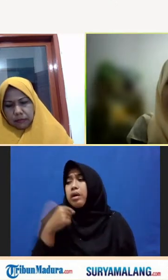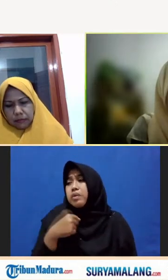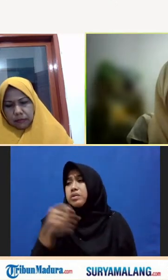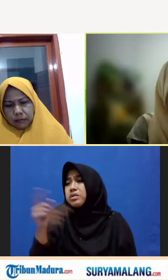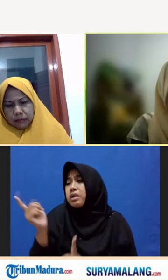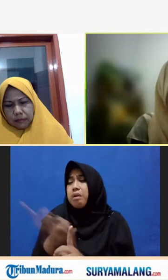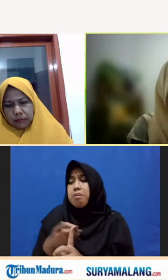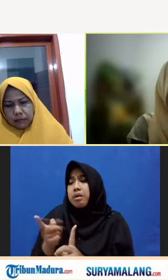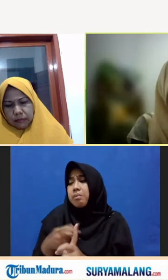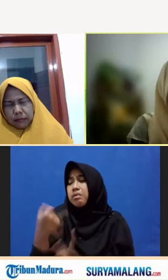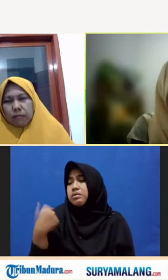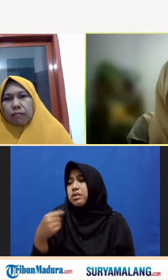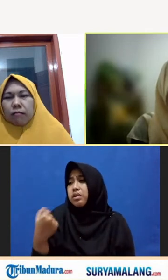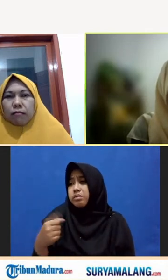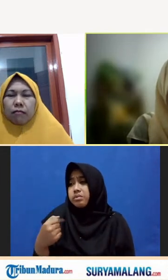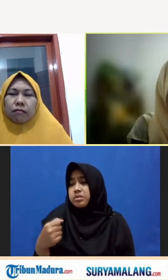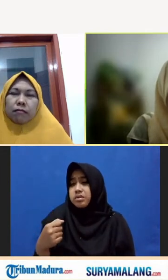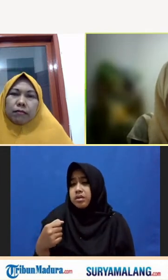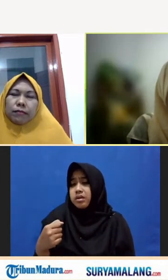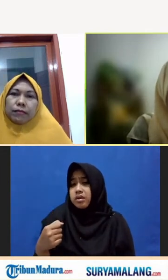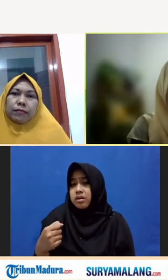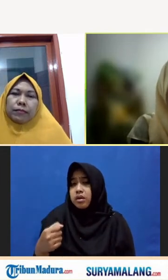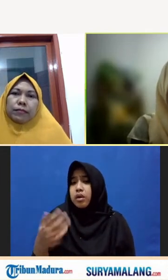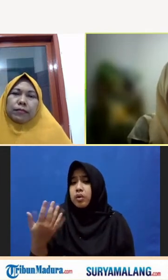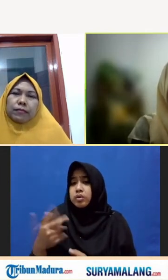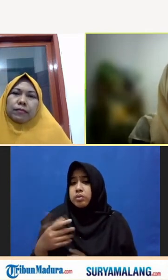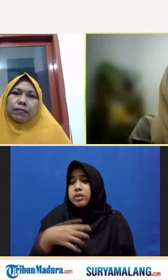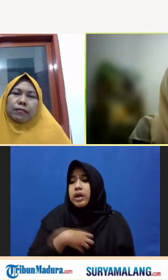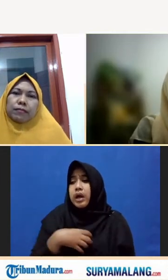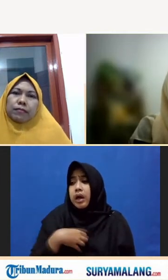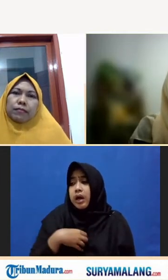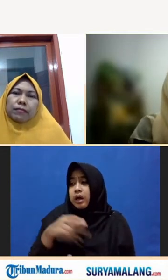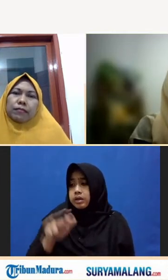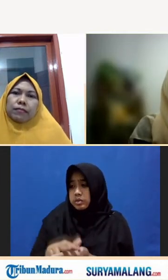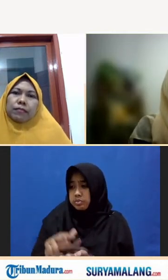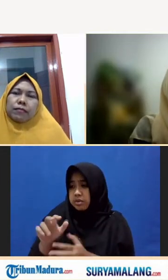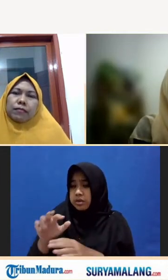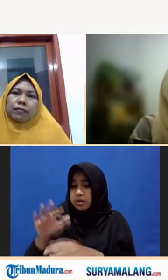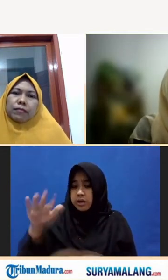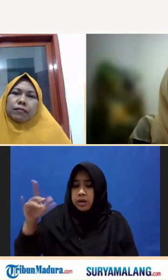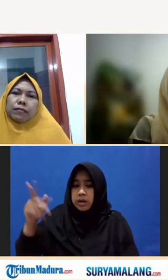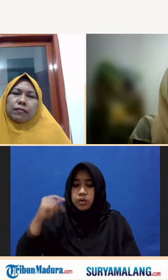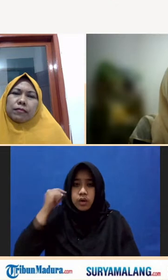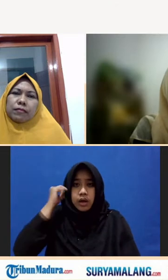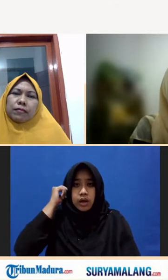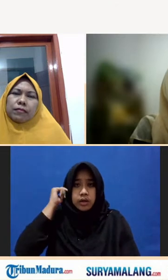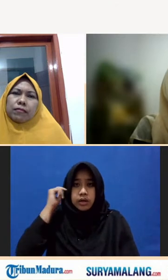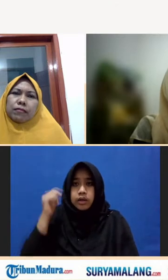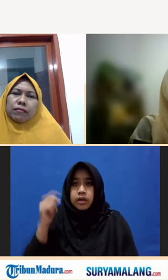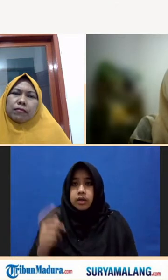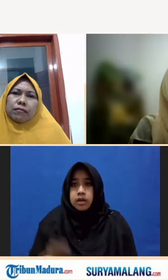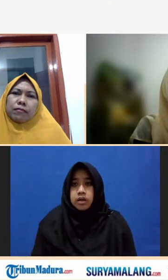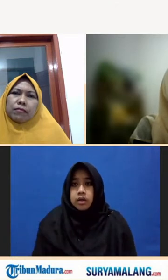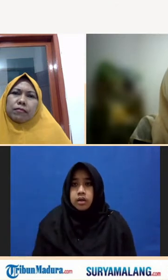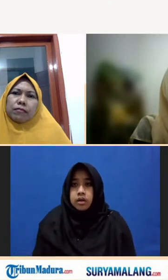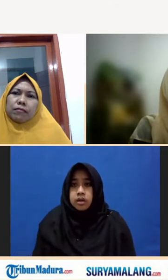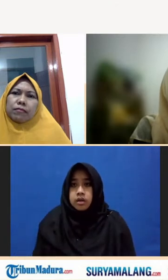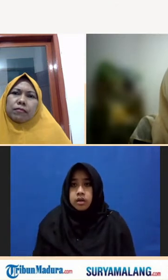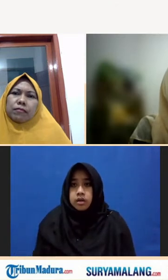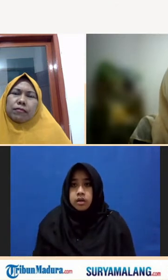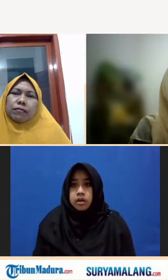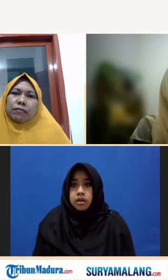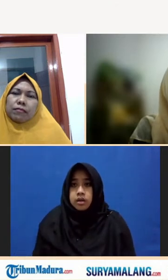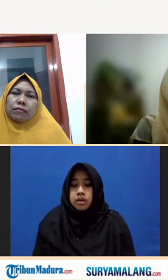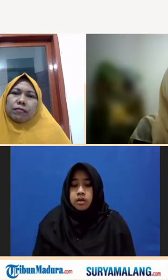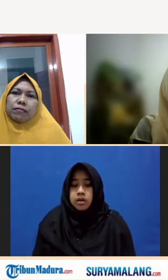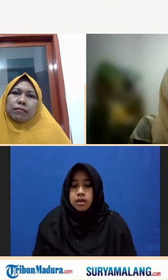bisa memaksakan karena udah jadi barangnya. Nah kalau kayak nah, gitu. Kalau udah seperti itu tuh nih yang anak ketiga nih ngamuk luar biasa gitu